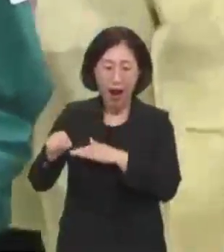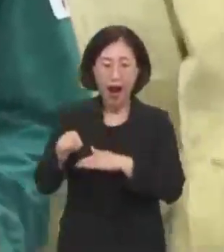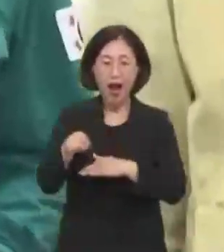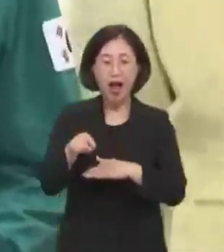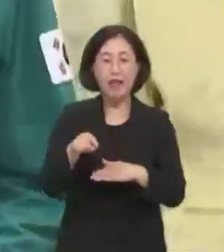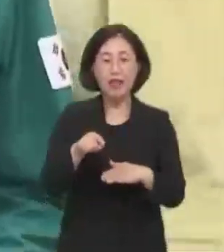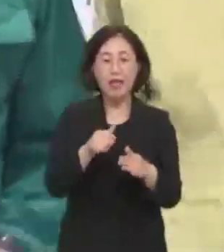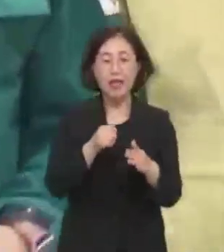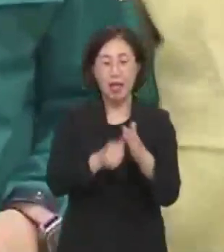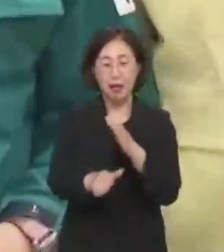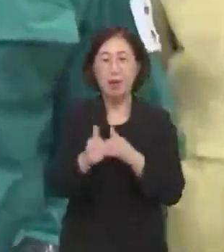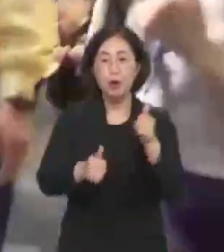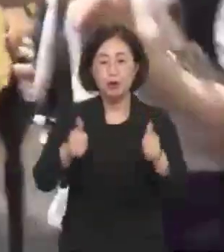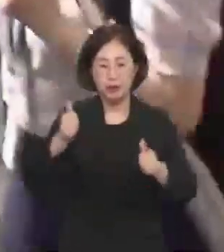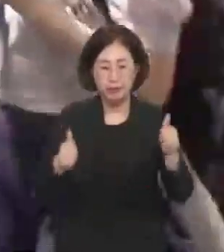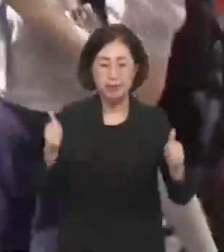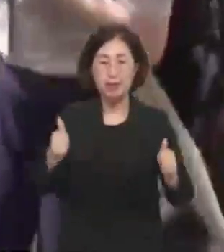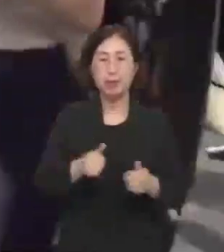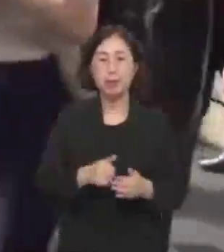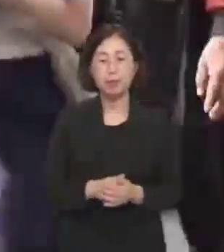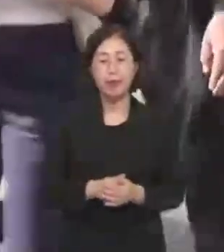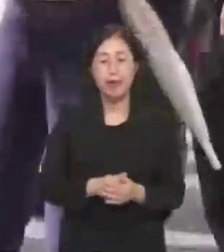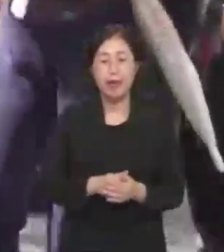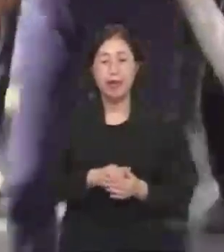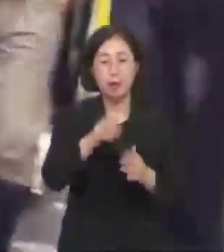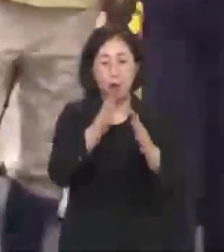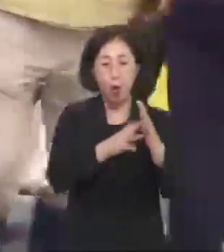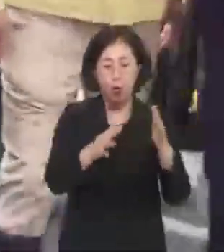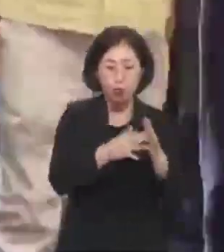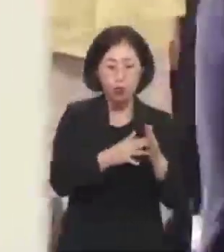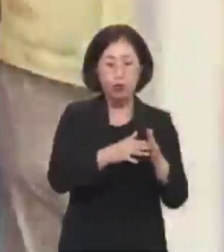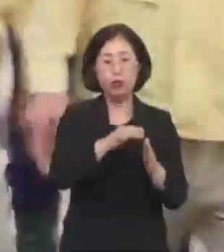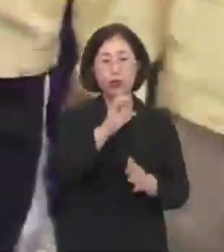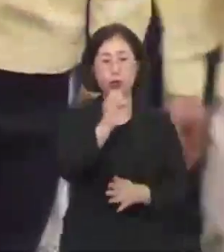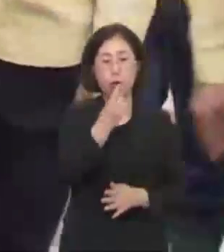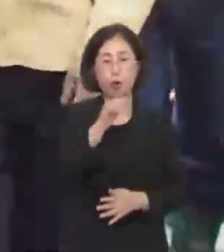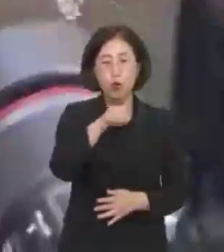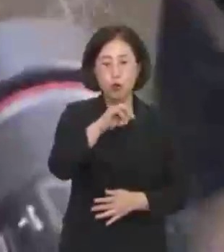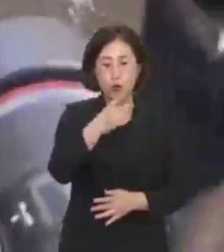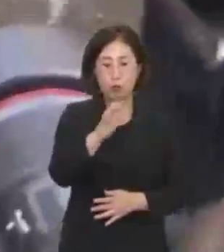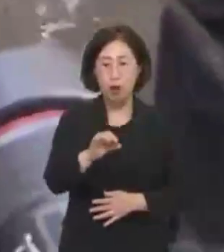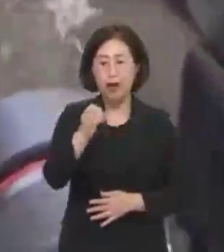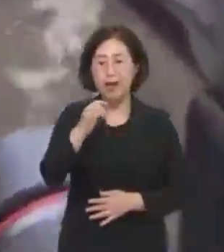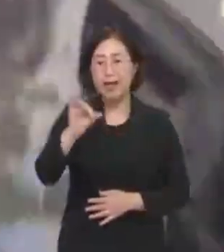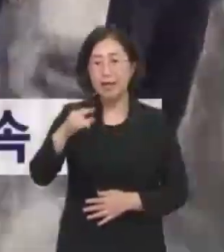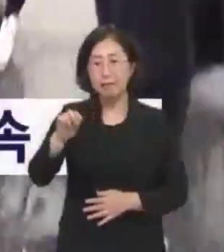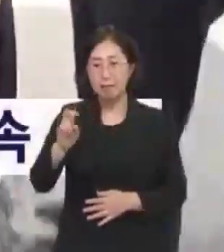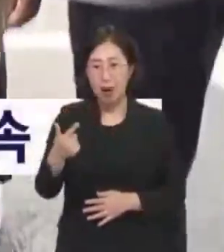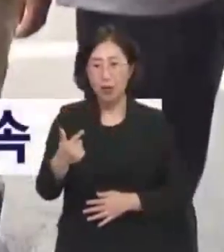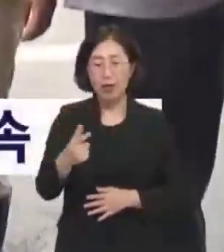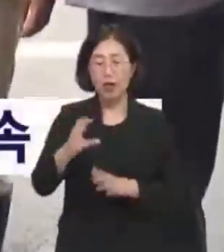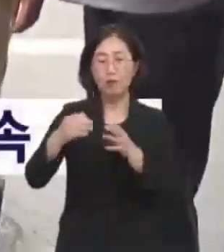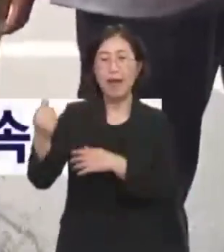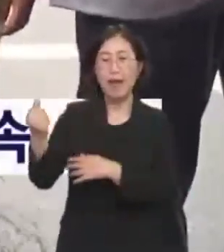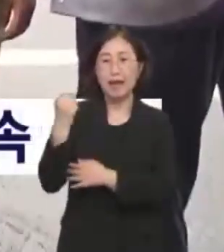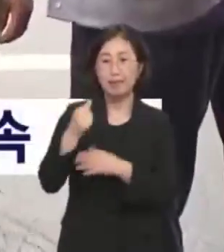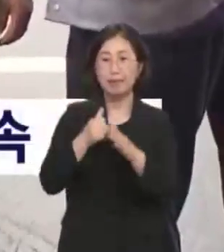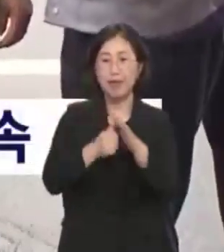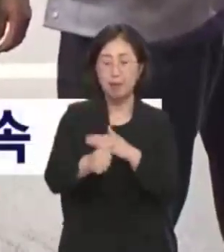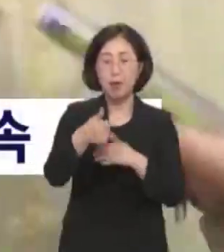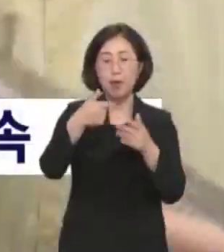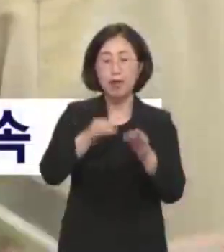실었습니다. 공주 옥룡동 침수 피해 지역과 이인면 축사 피해 현장을 찾은 국민의힘 김기현 대표는 수해를